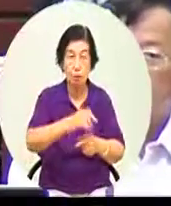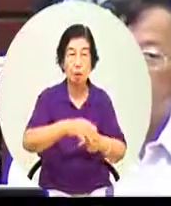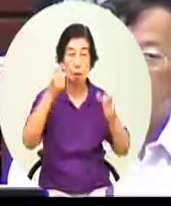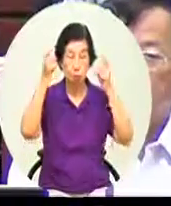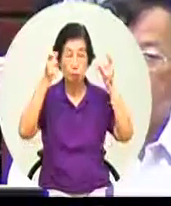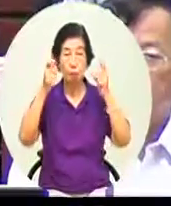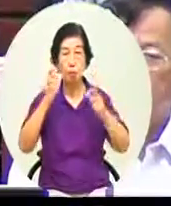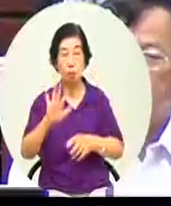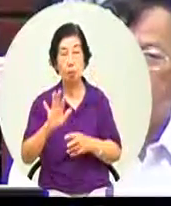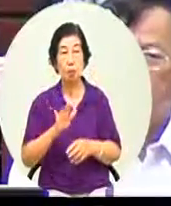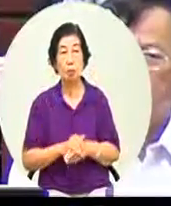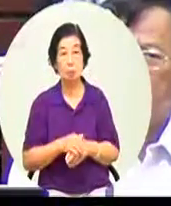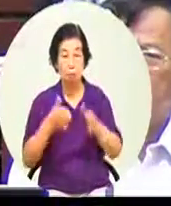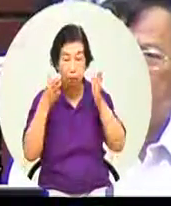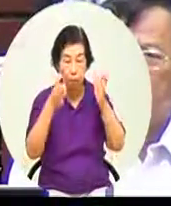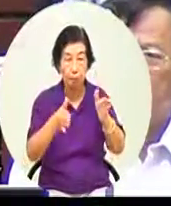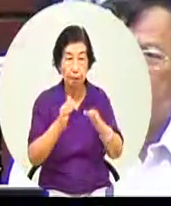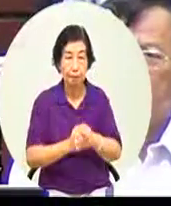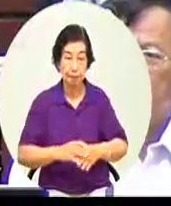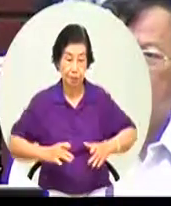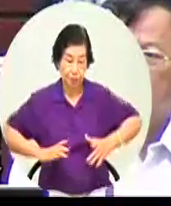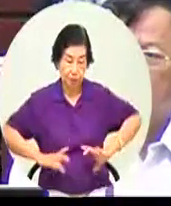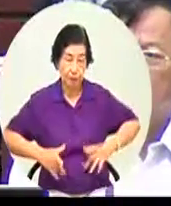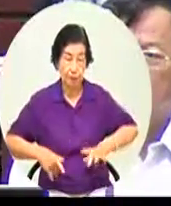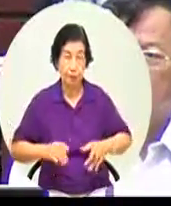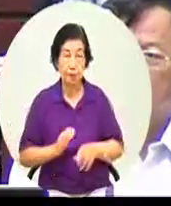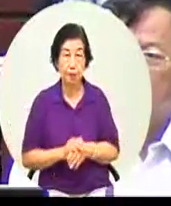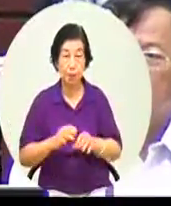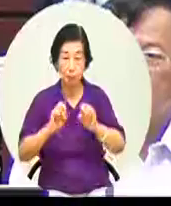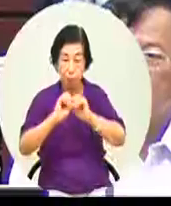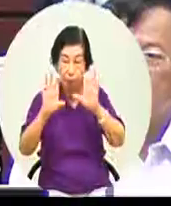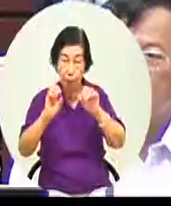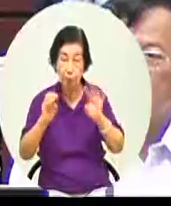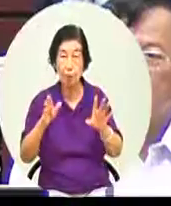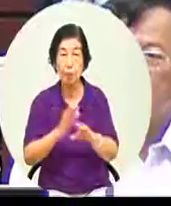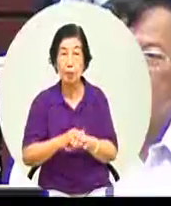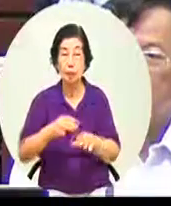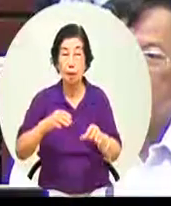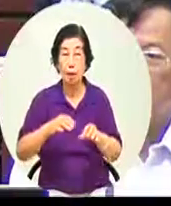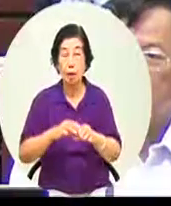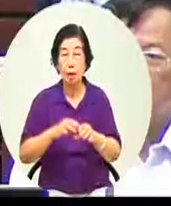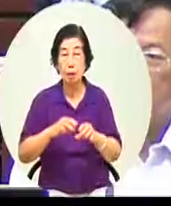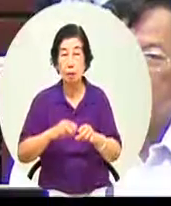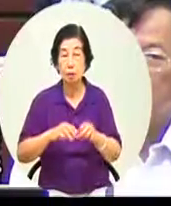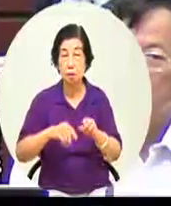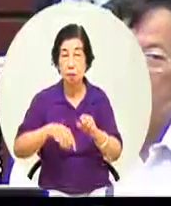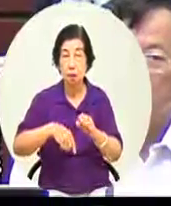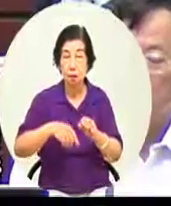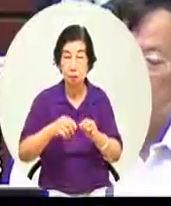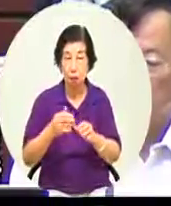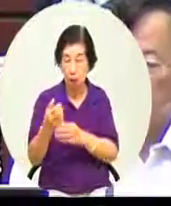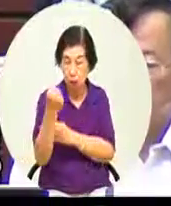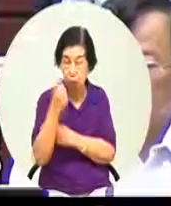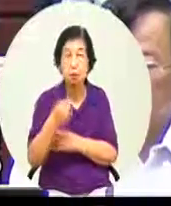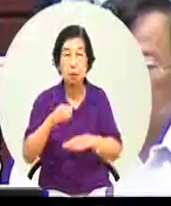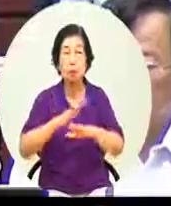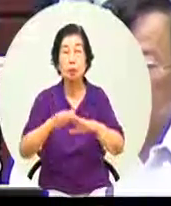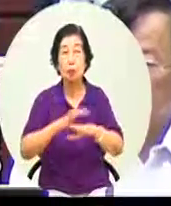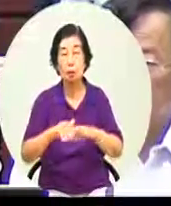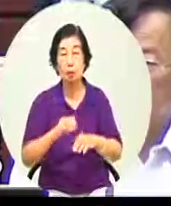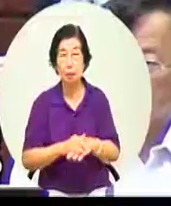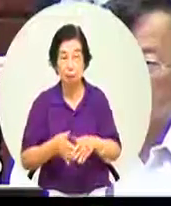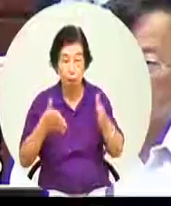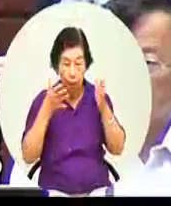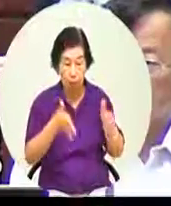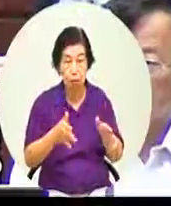我想对于这个国际的这样的一个行销呢，我们会持续 去努力。除了原来我们对于东北亚的这个